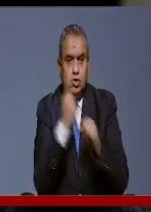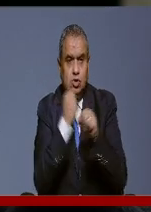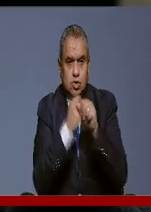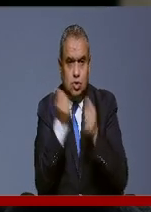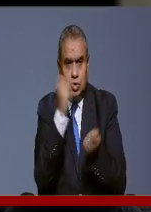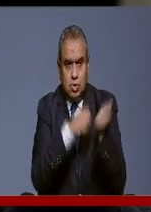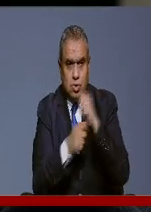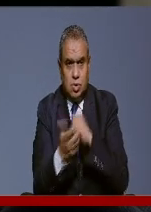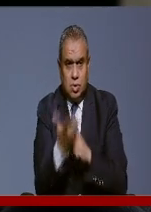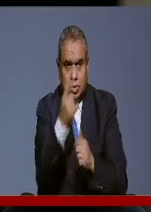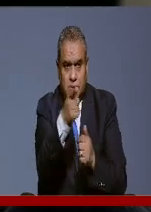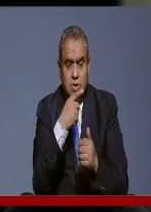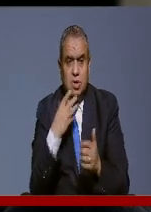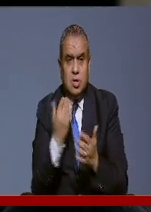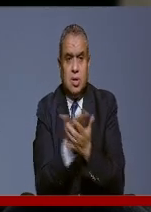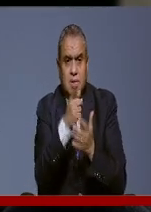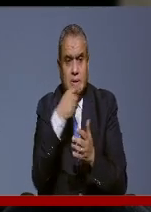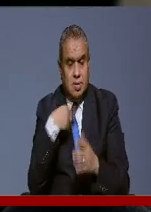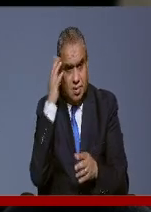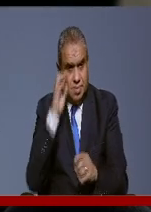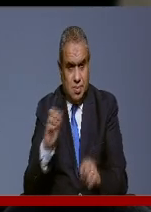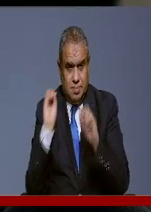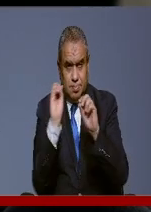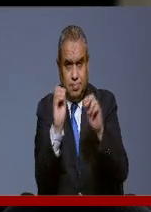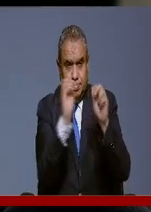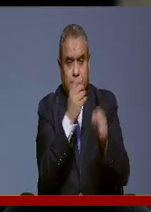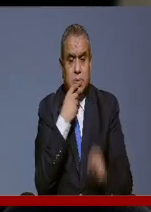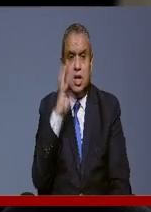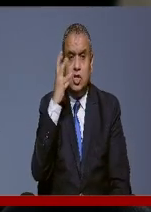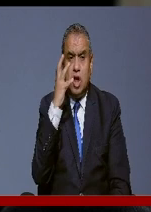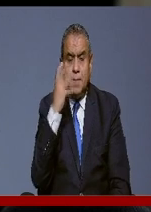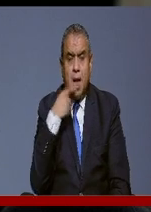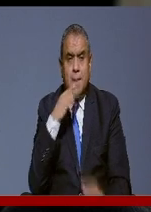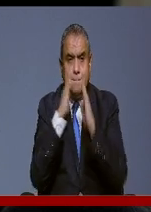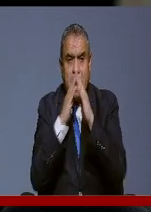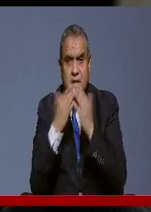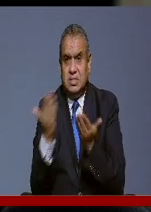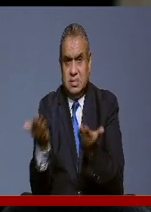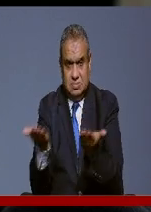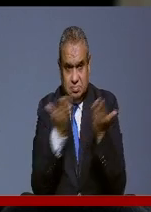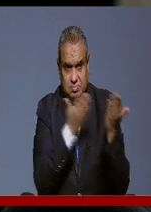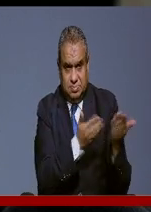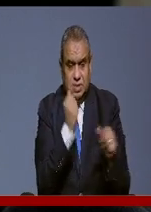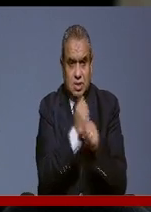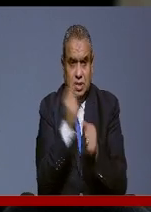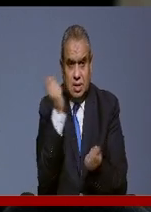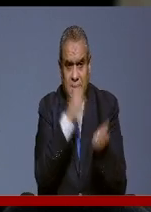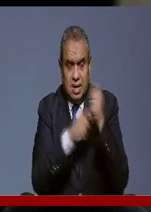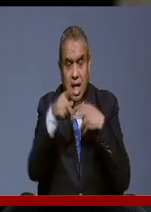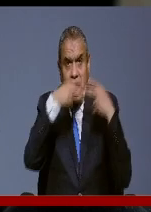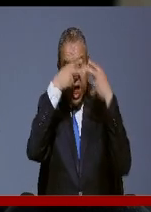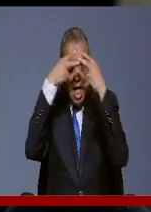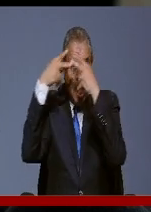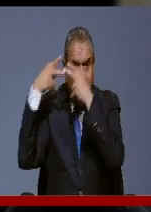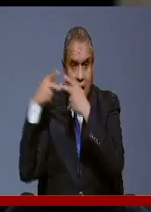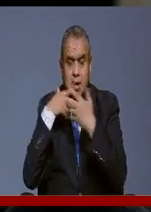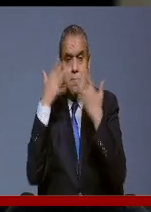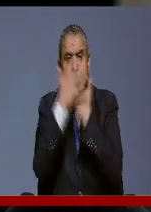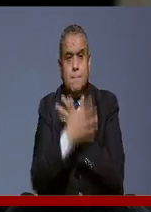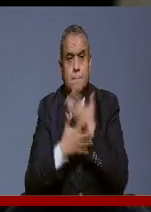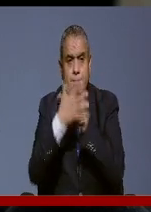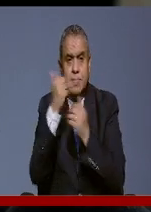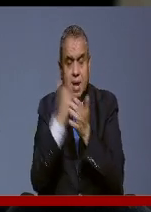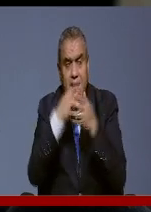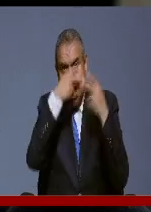نصيحتي لشباب مصر اللي مقدم على مشاريع صناعيه خلي سقف حلمك مفتوح على قد ما